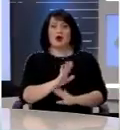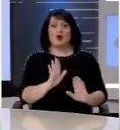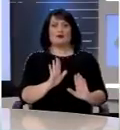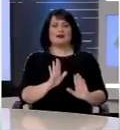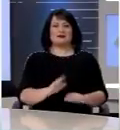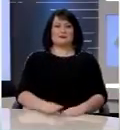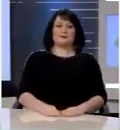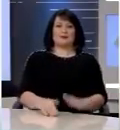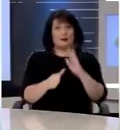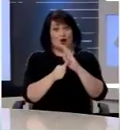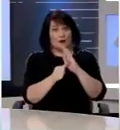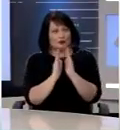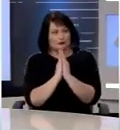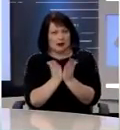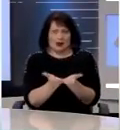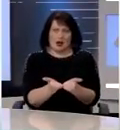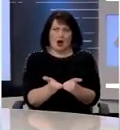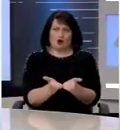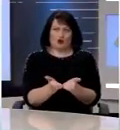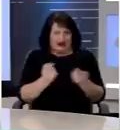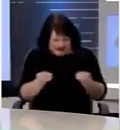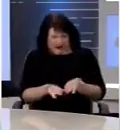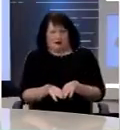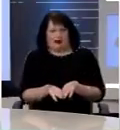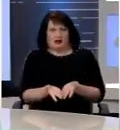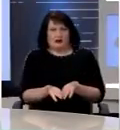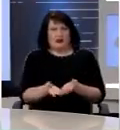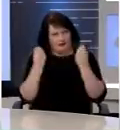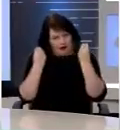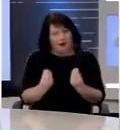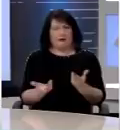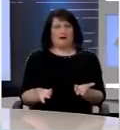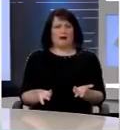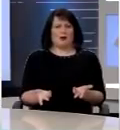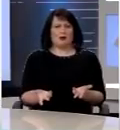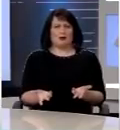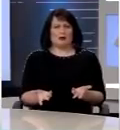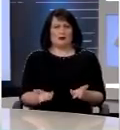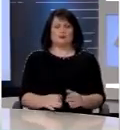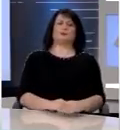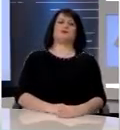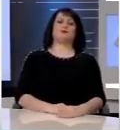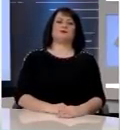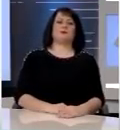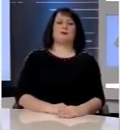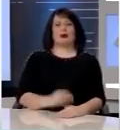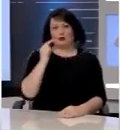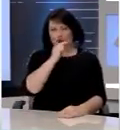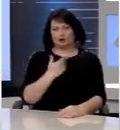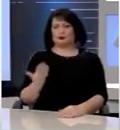Έλα τώρα, στην αρχή βρισκόμαστε, σταματήστε. Τι πάθατε, προς Θεού. Την προηγούμενη εβδομάδα